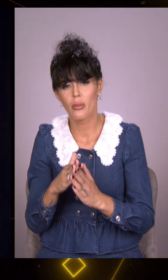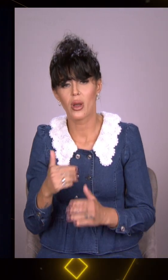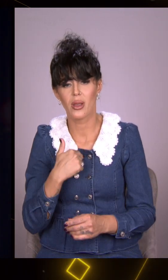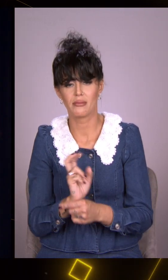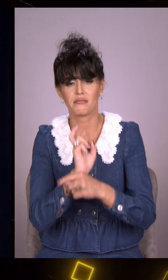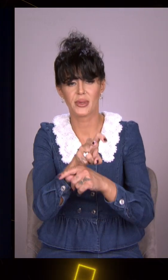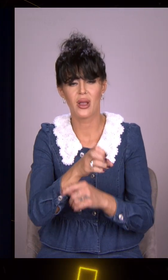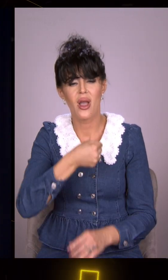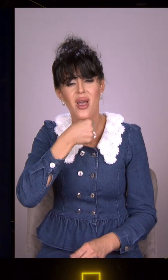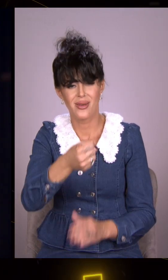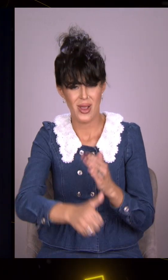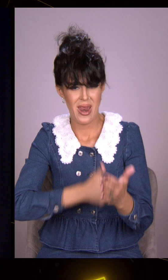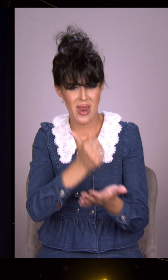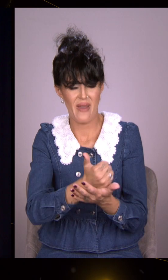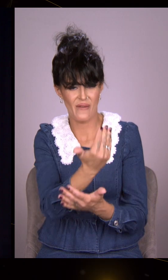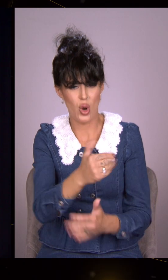головного.